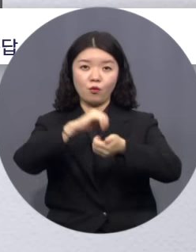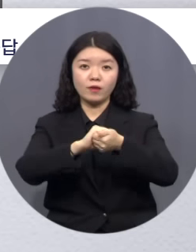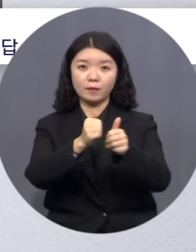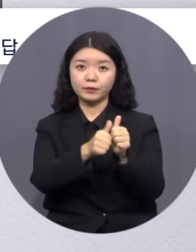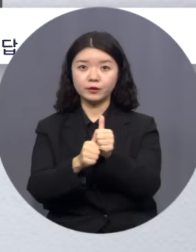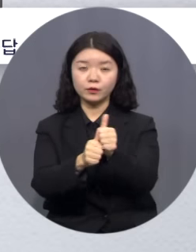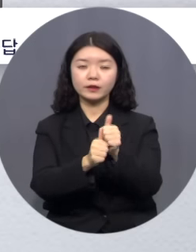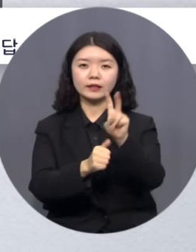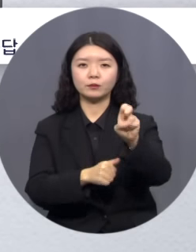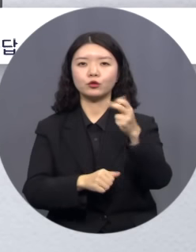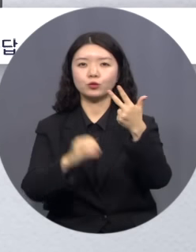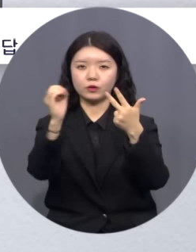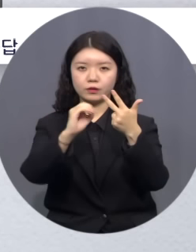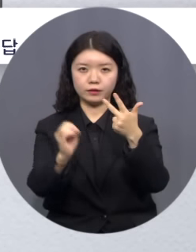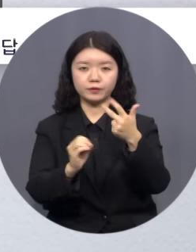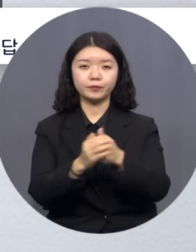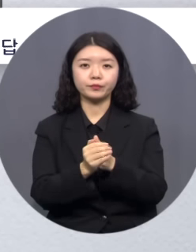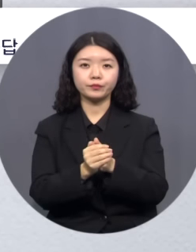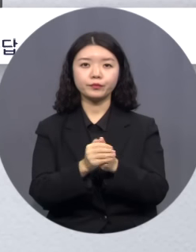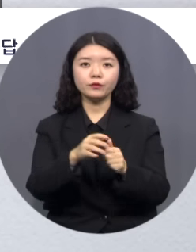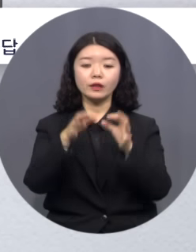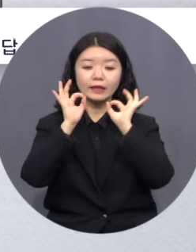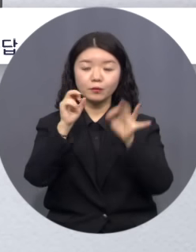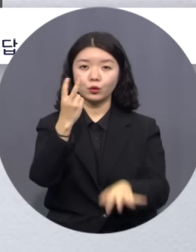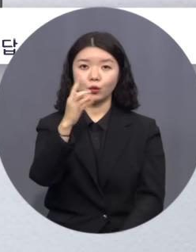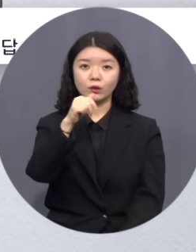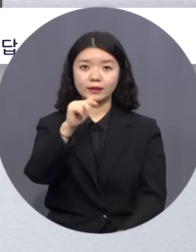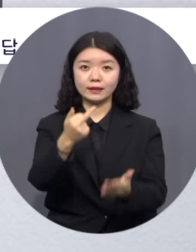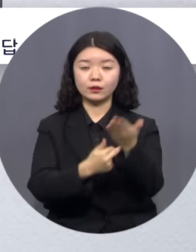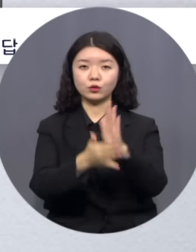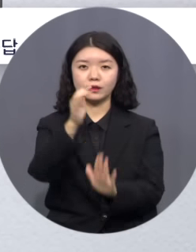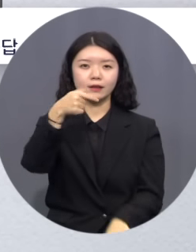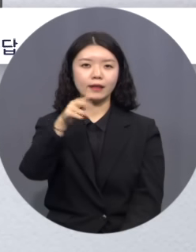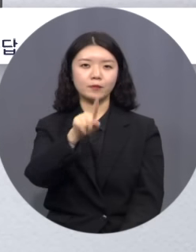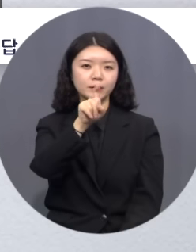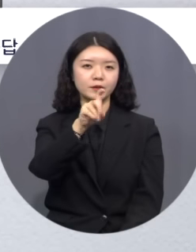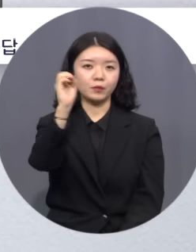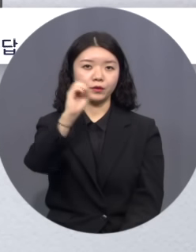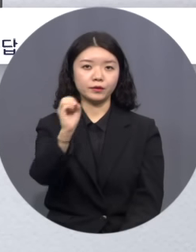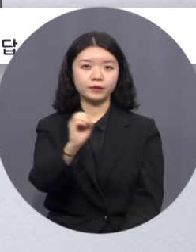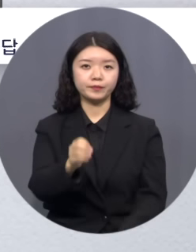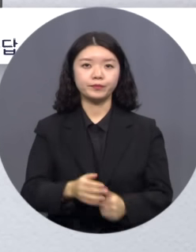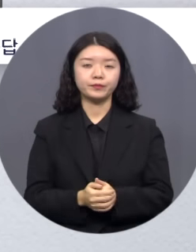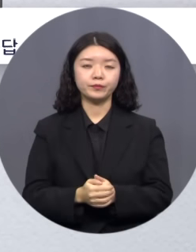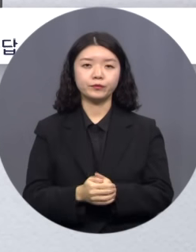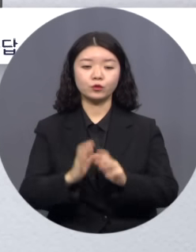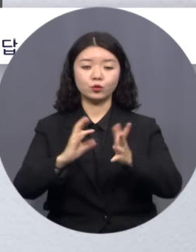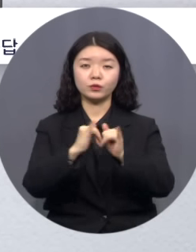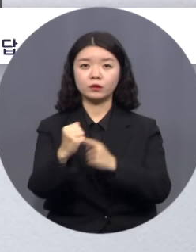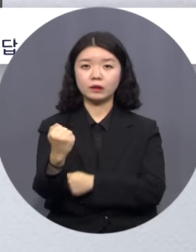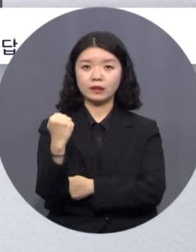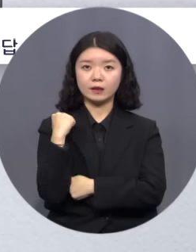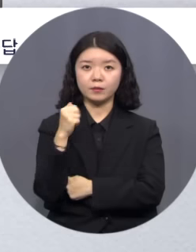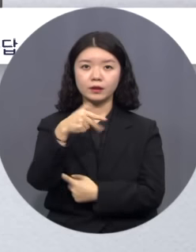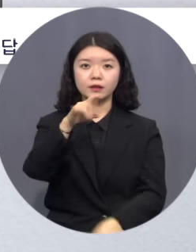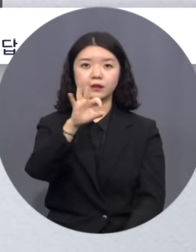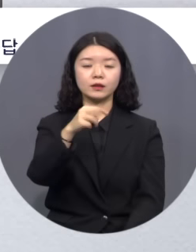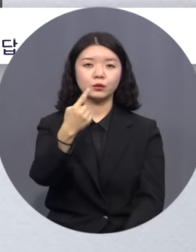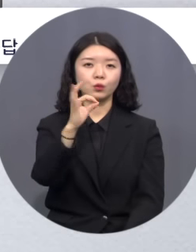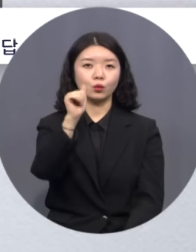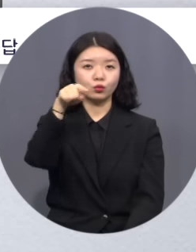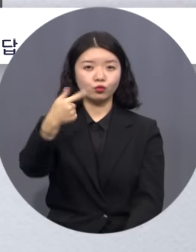26% 국민의 힘 김영진 전 제주시 갑 당협위원장 11% 국민의 힘 장동훈 전